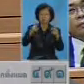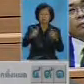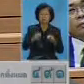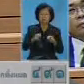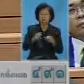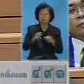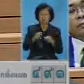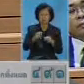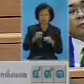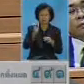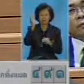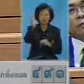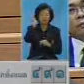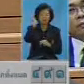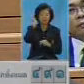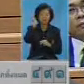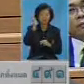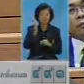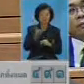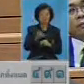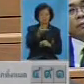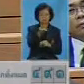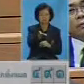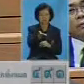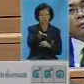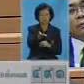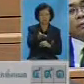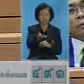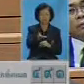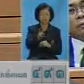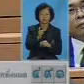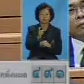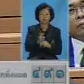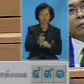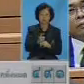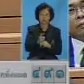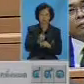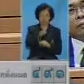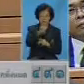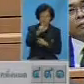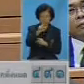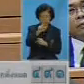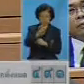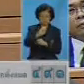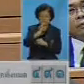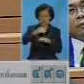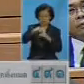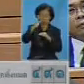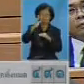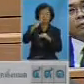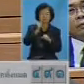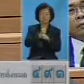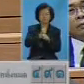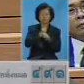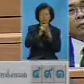ารับฟังอยู่ท่านจะต้องอย่างน้อยที่สุด120บาทขึ้นไปท่านทำเถอะ